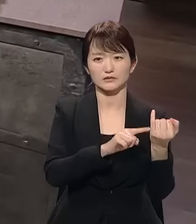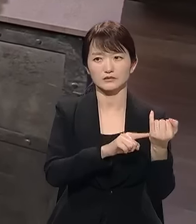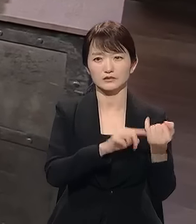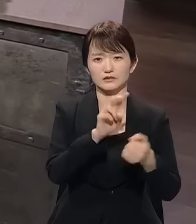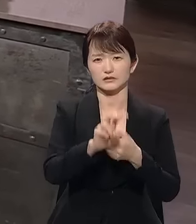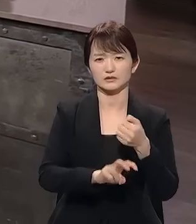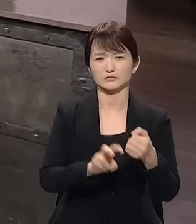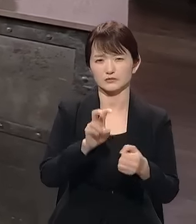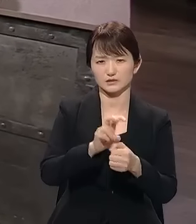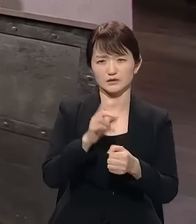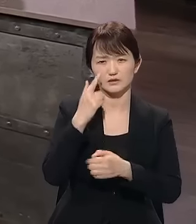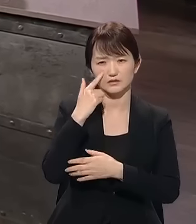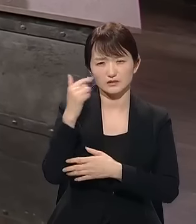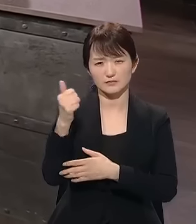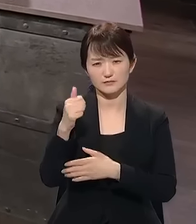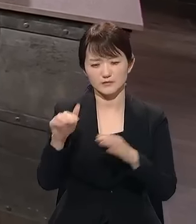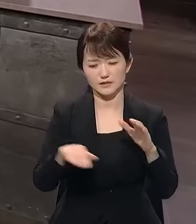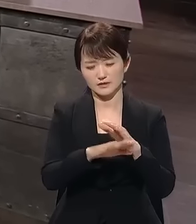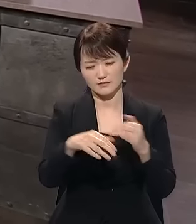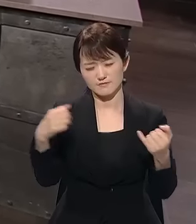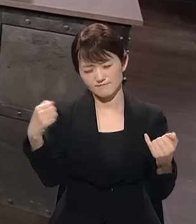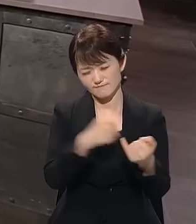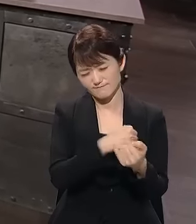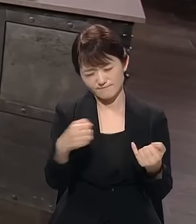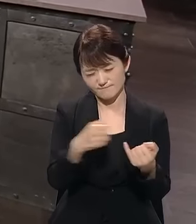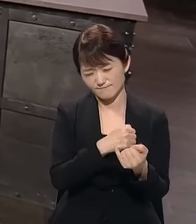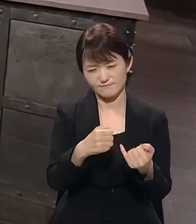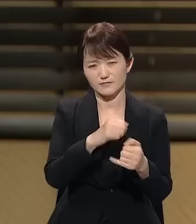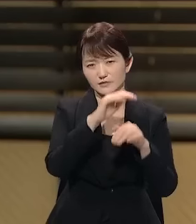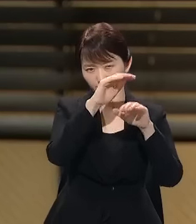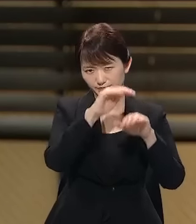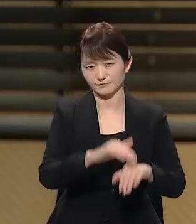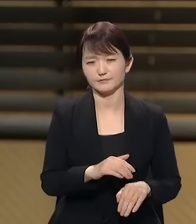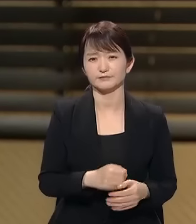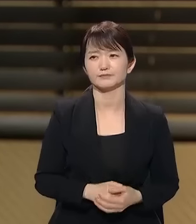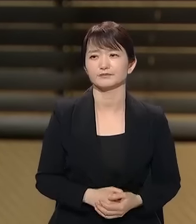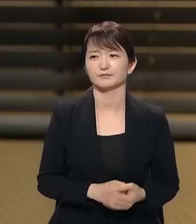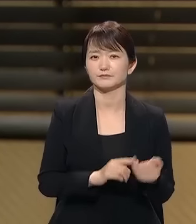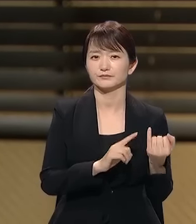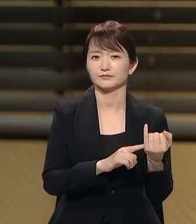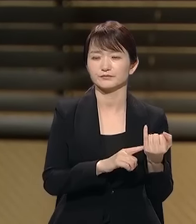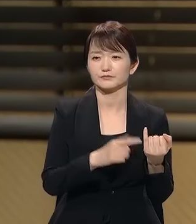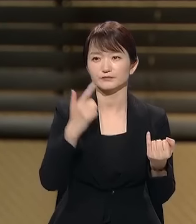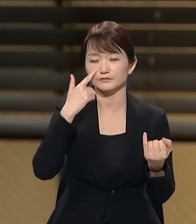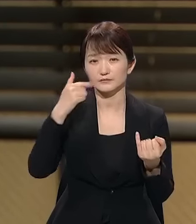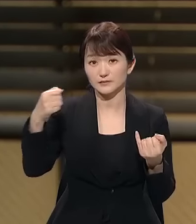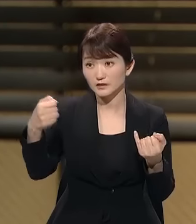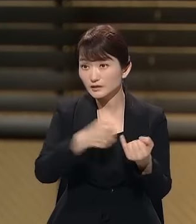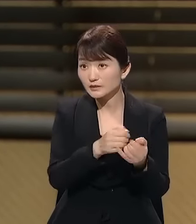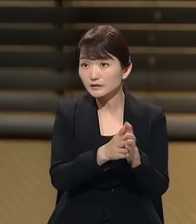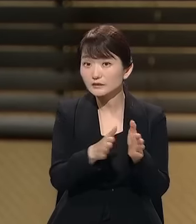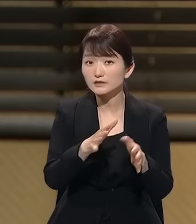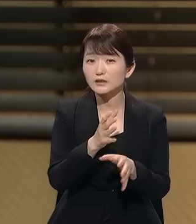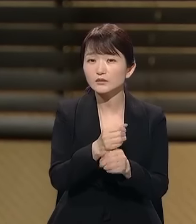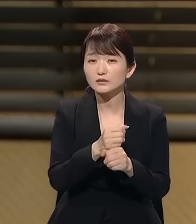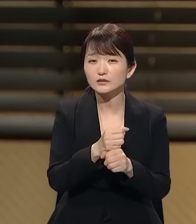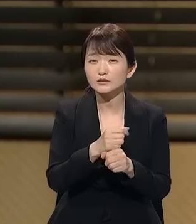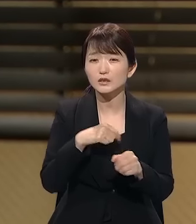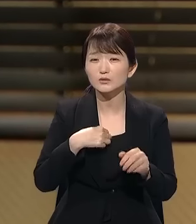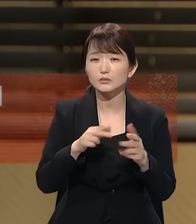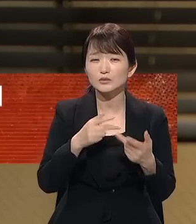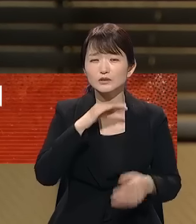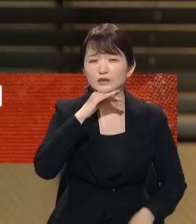20년 동안 아버지로부터 가정폭력을 당했다, 이런 제보입니다. 제보자에 따르면 아버지 학대가 시작된 건 본인이 11살 때부터였다고